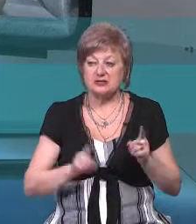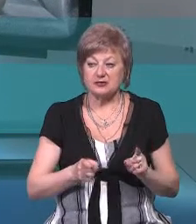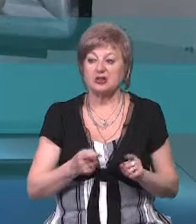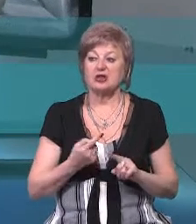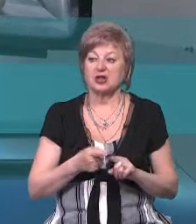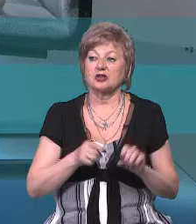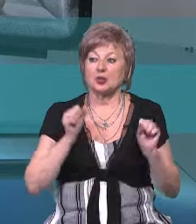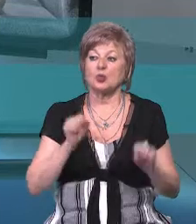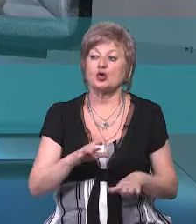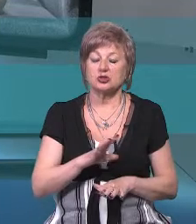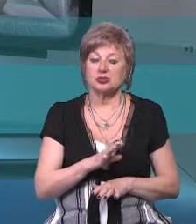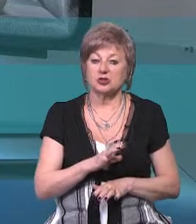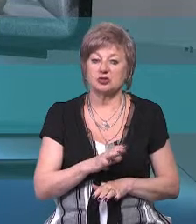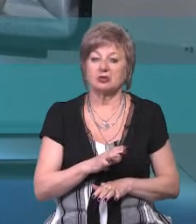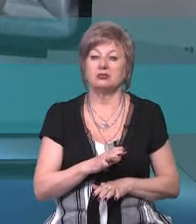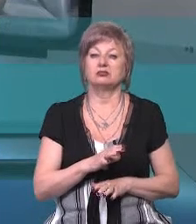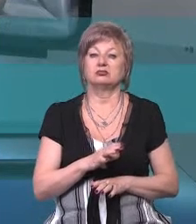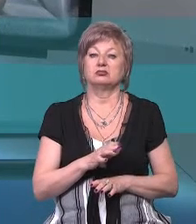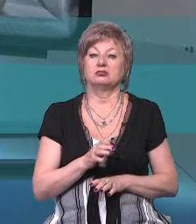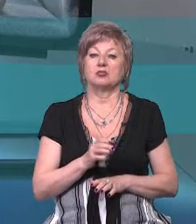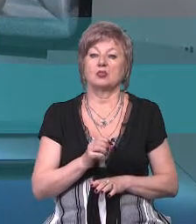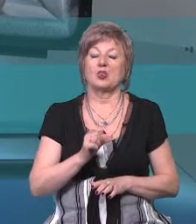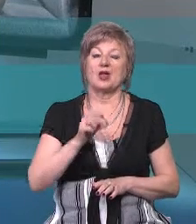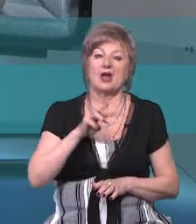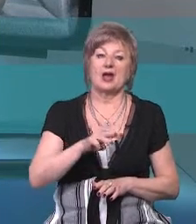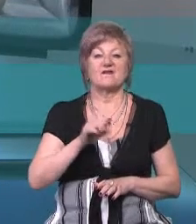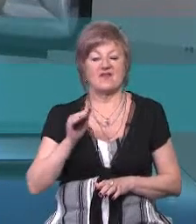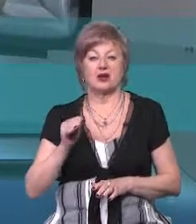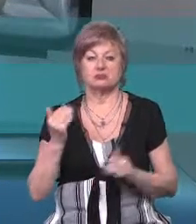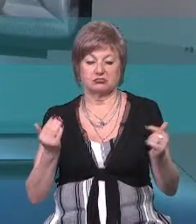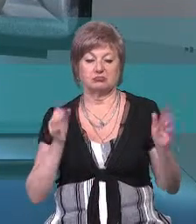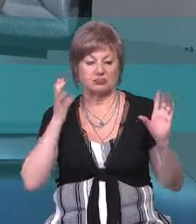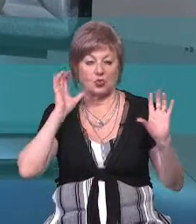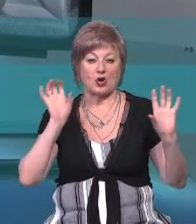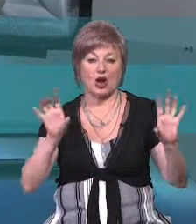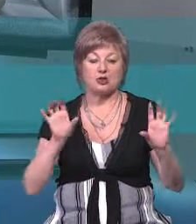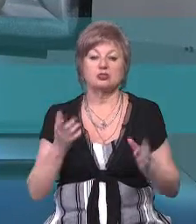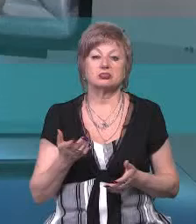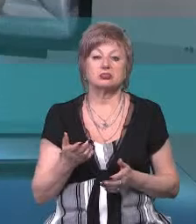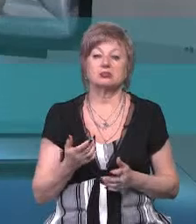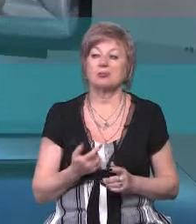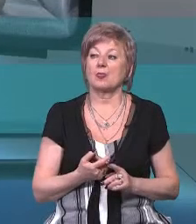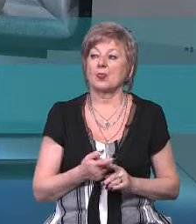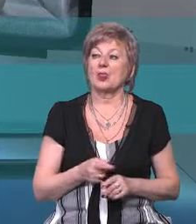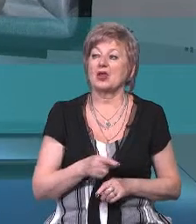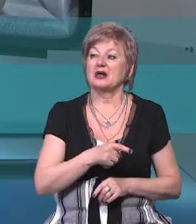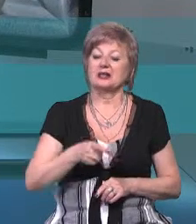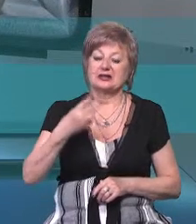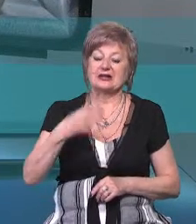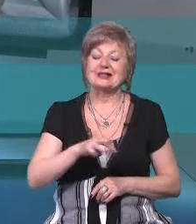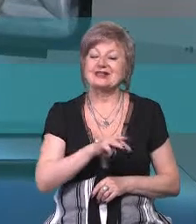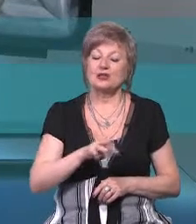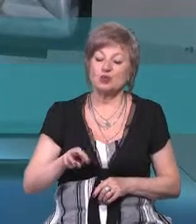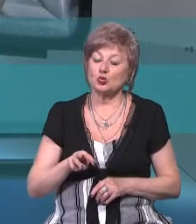почули слова Сергія Костинського, що ФМ не міг саме у Запоріжжі бути за технічними характеристиками, ну, з тієї